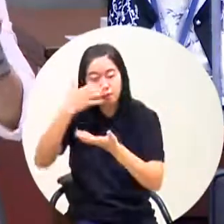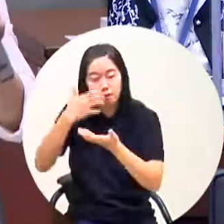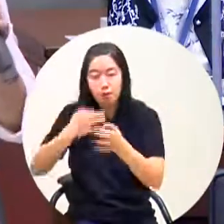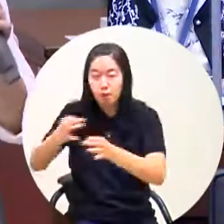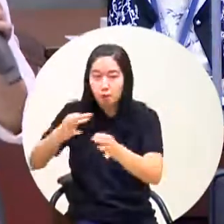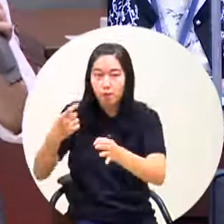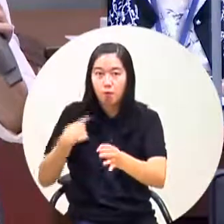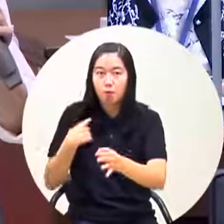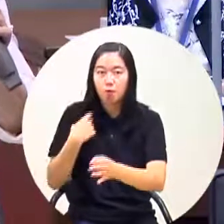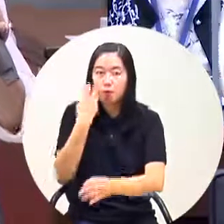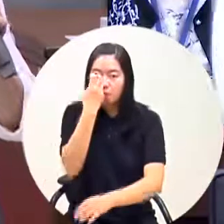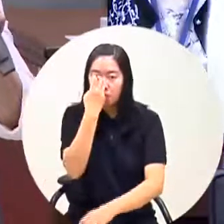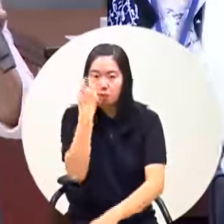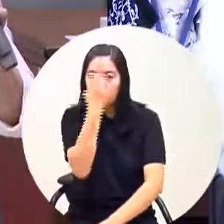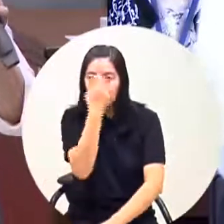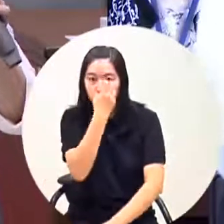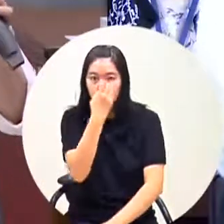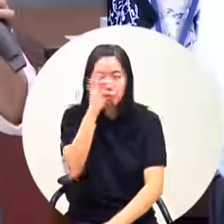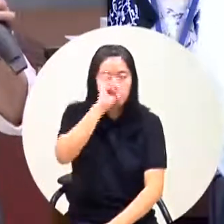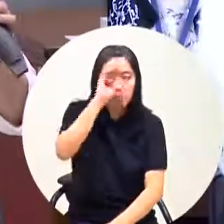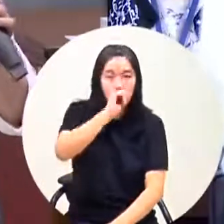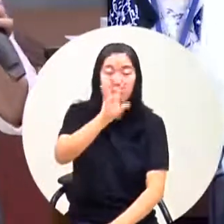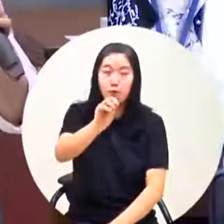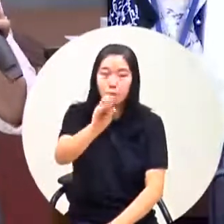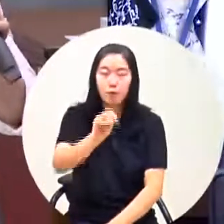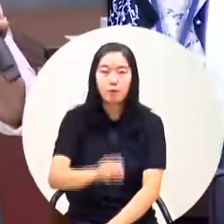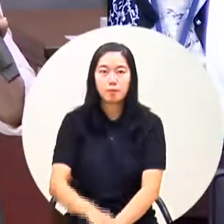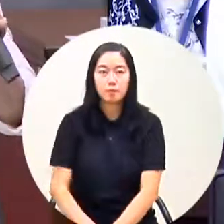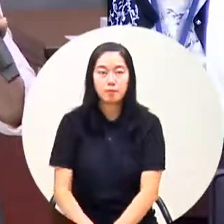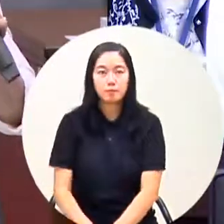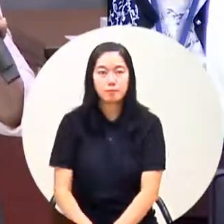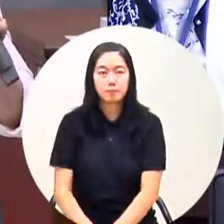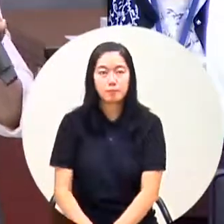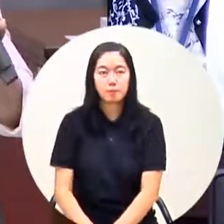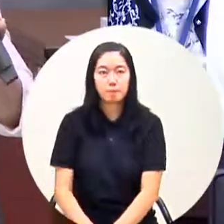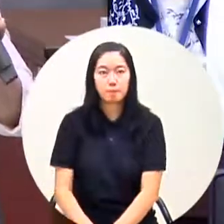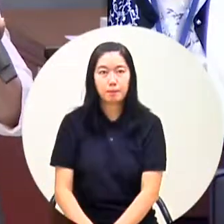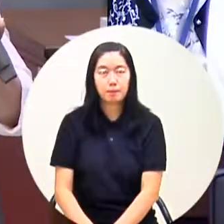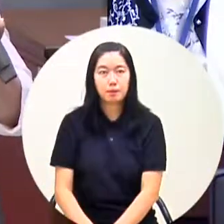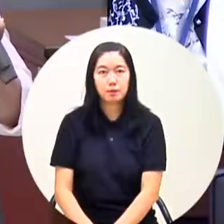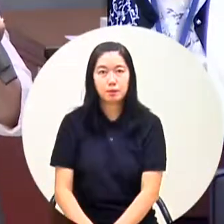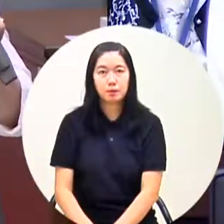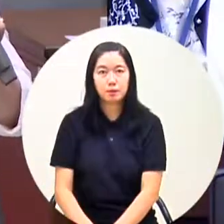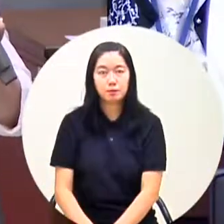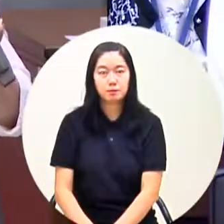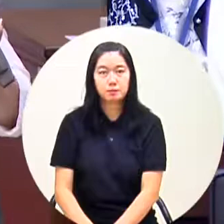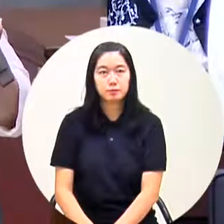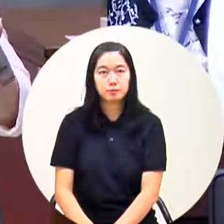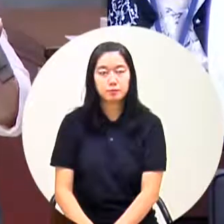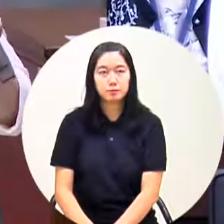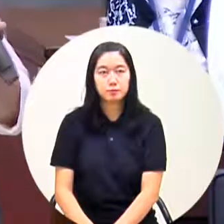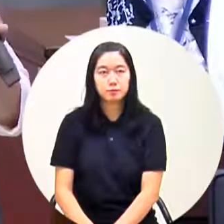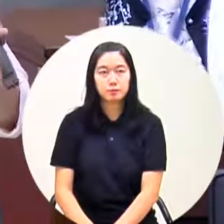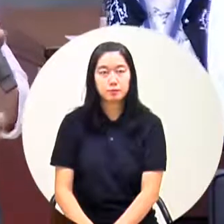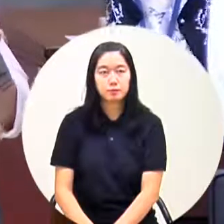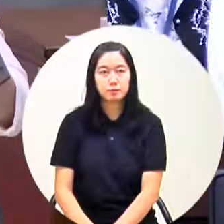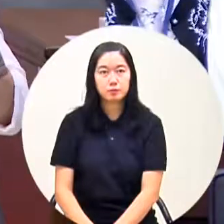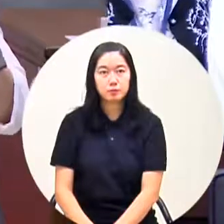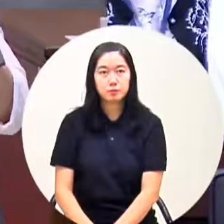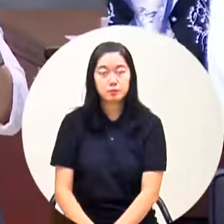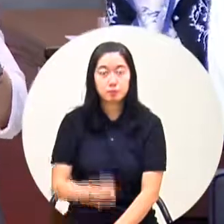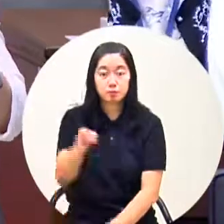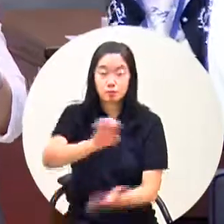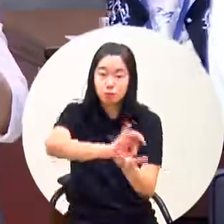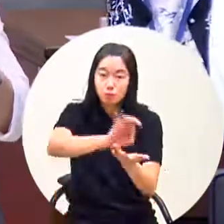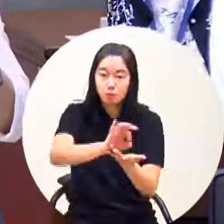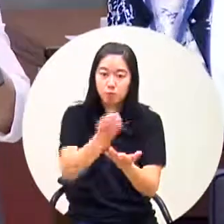关到底这使用的它的用蛋，它的这个存蛋还是它的用蛋，